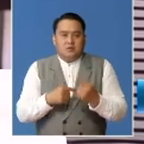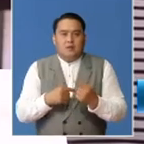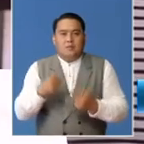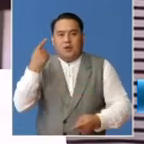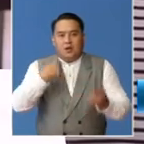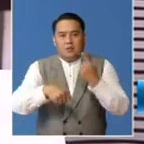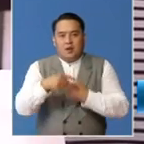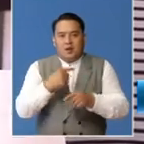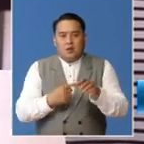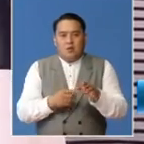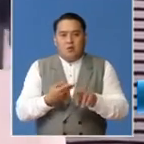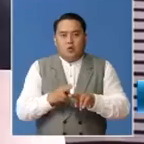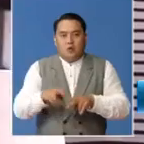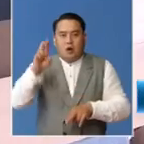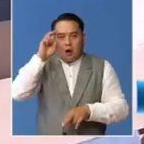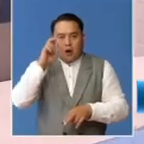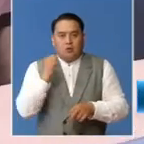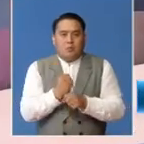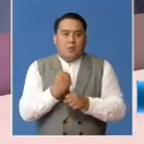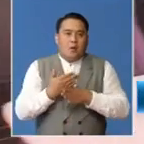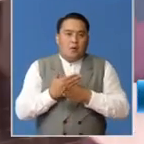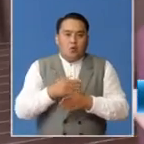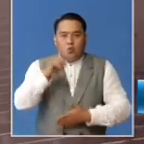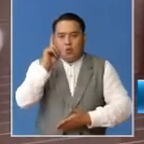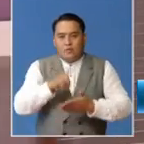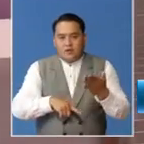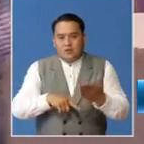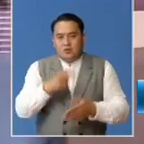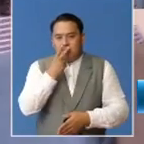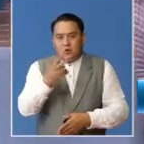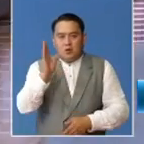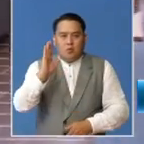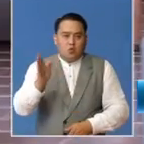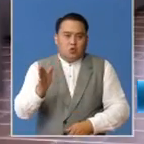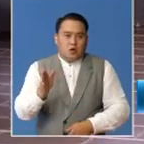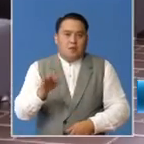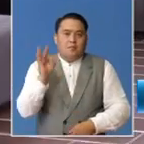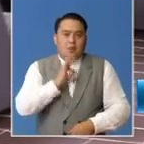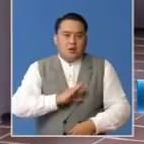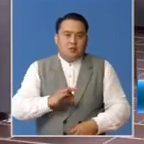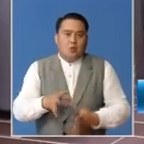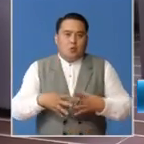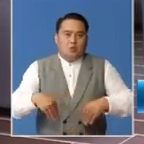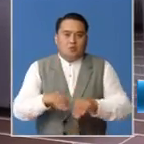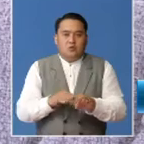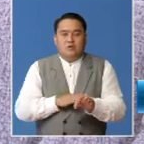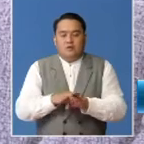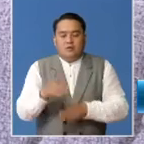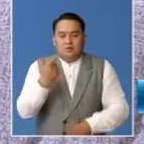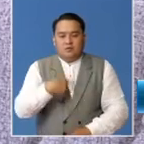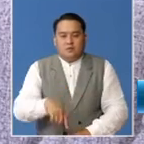словам предпринимателя, подобные государственные разработки помогают с уверенностью смотреть в будущее, быть полезным обществу